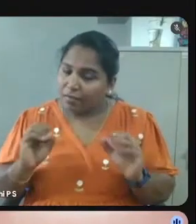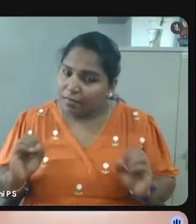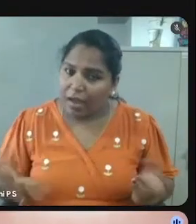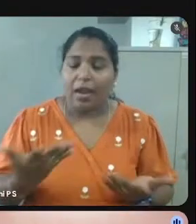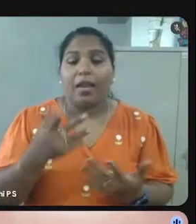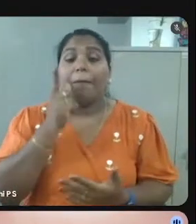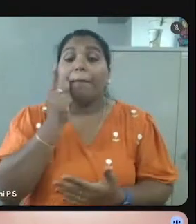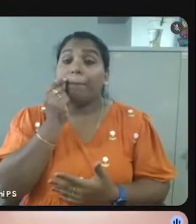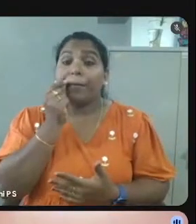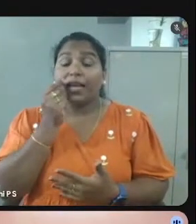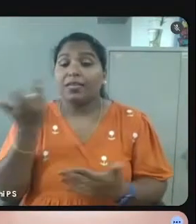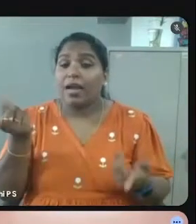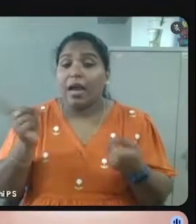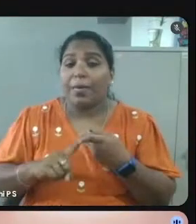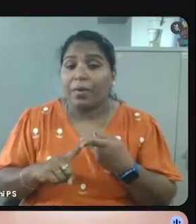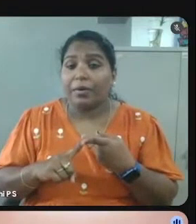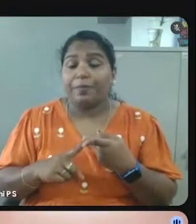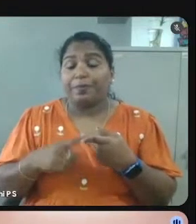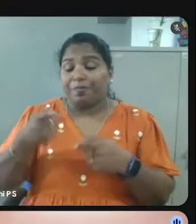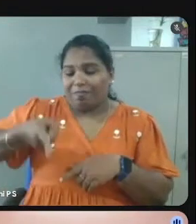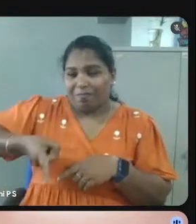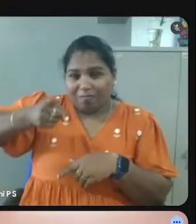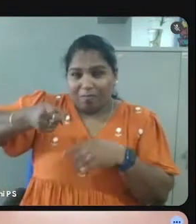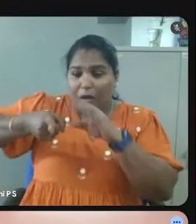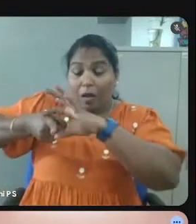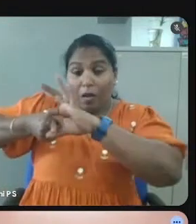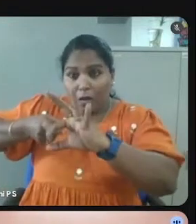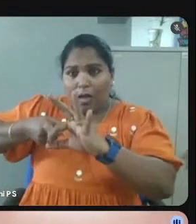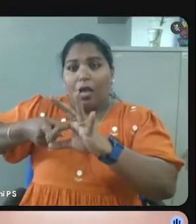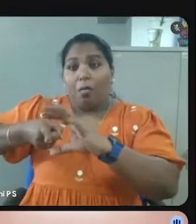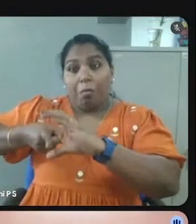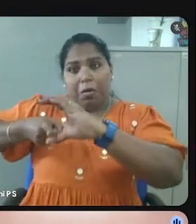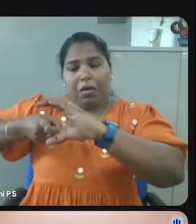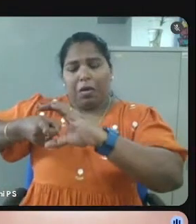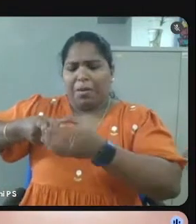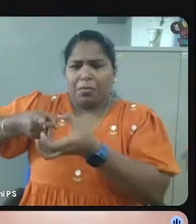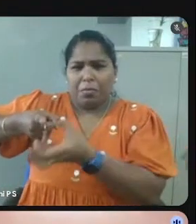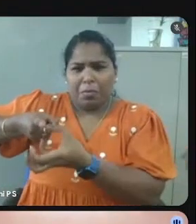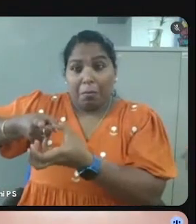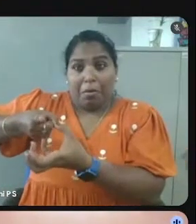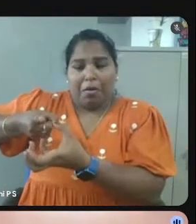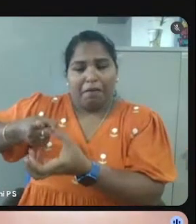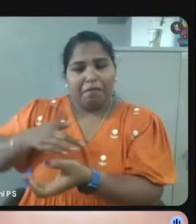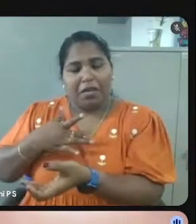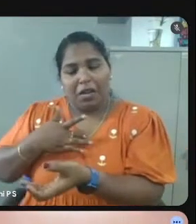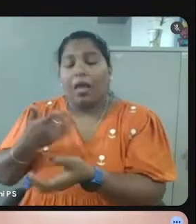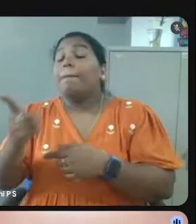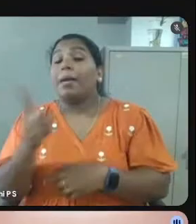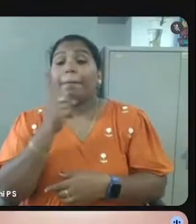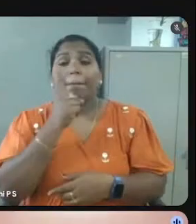മെയിലുകളുടെ ഗ്ലാൻസ് പെനിസും പിന്നെ ടെസ്റ്റസും വലുതാവും. ഫീമെയിൽസിന്റെ വജൈനാവും ക്ലേറ്റോറിസും ചുരുങ്ങി